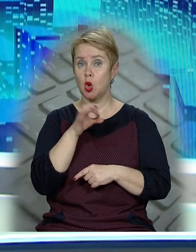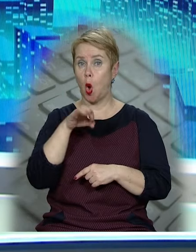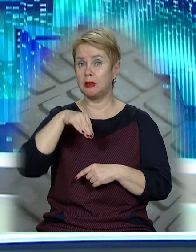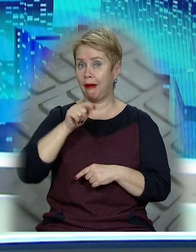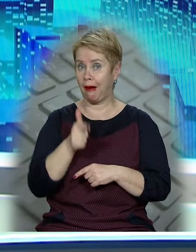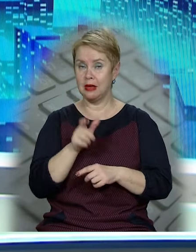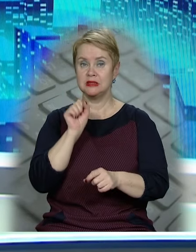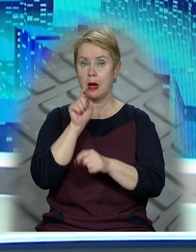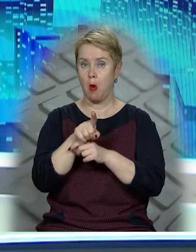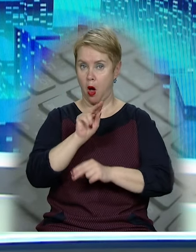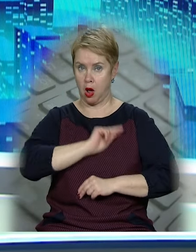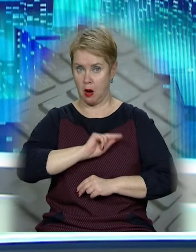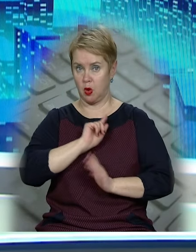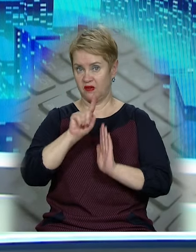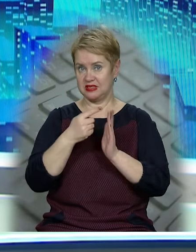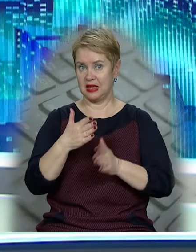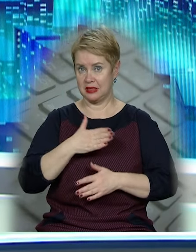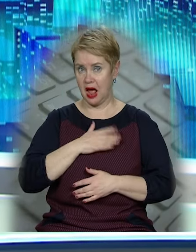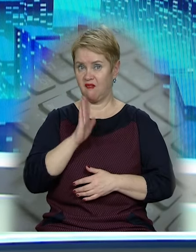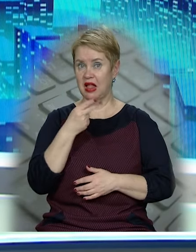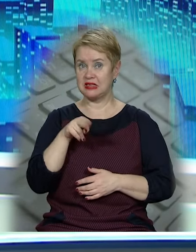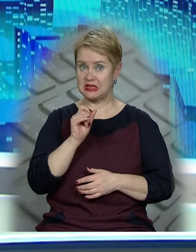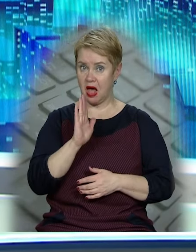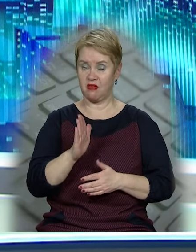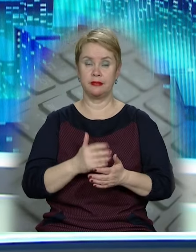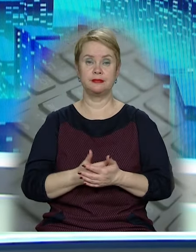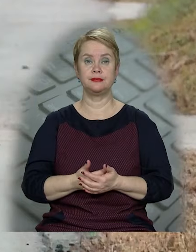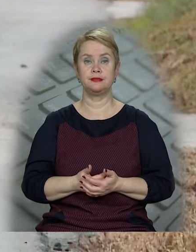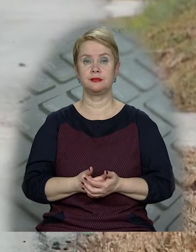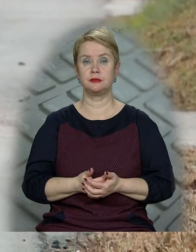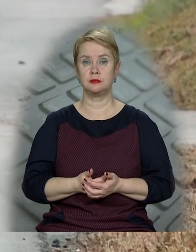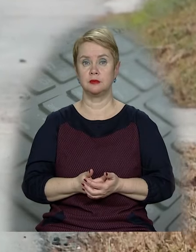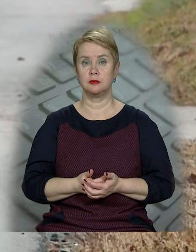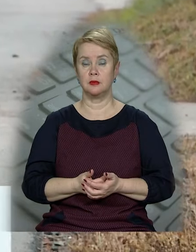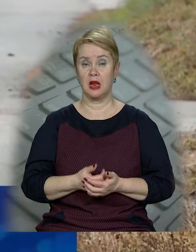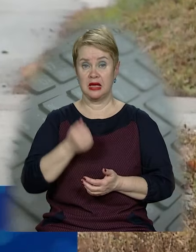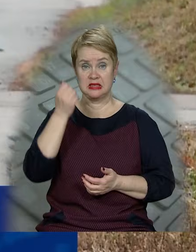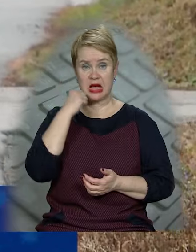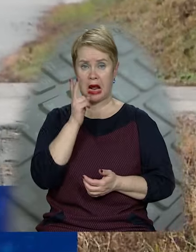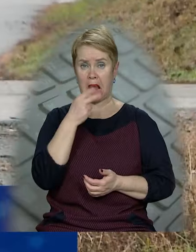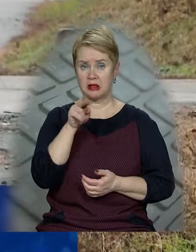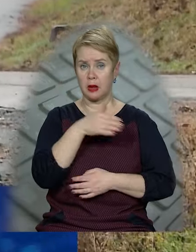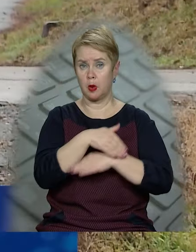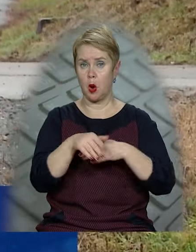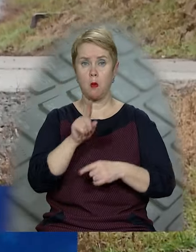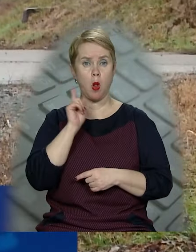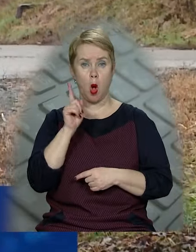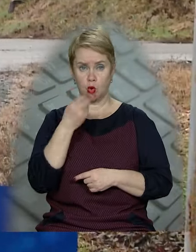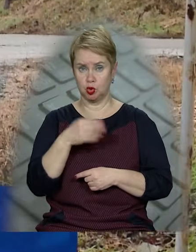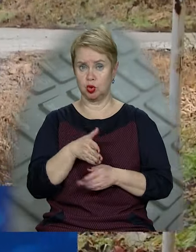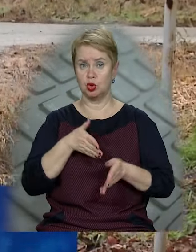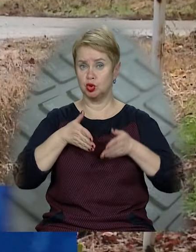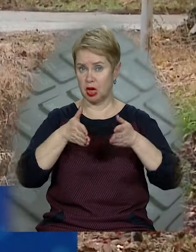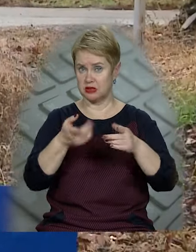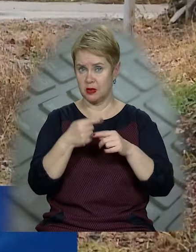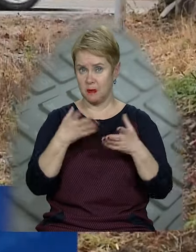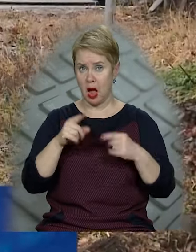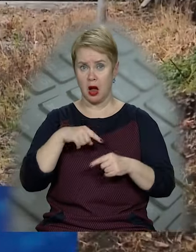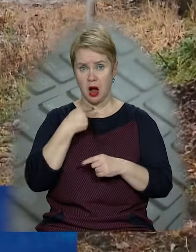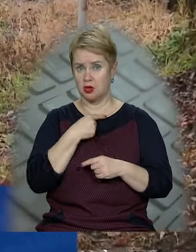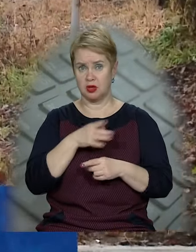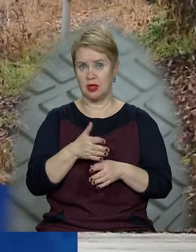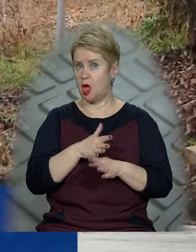яке замовило роботи, дізнавався наш Владислав Авдієнко. Старі Кайдаки – провулок молодіжний. Проїжджа частина тут, м'яко